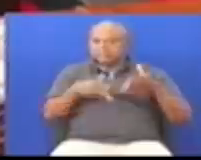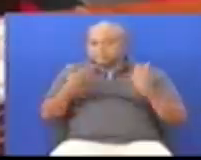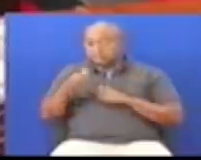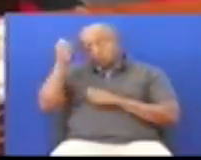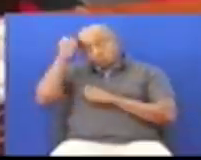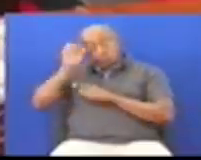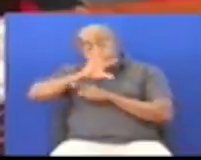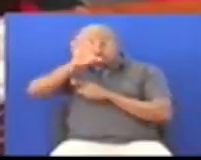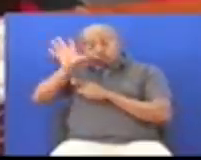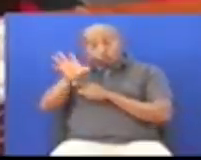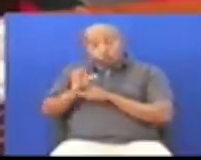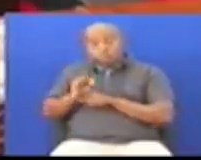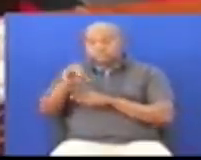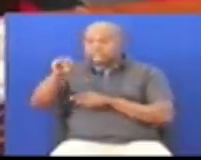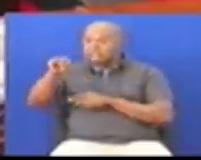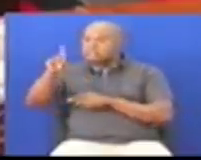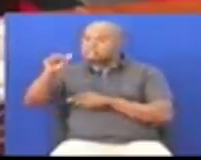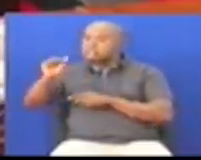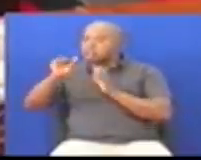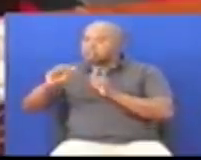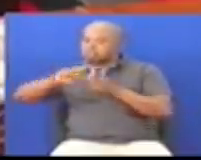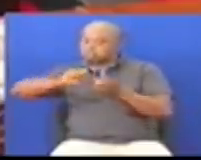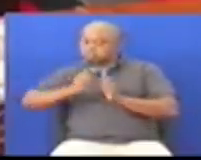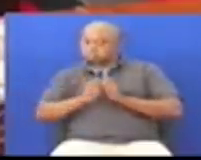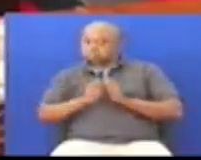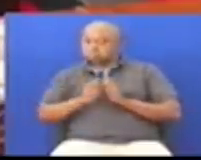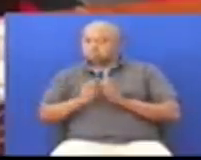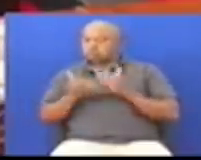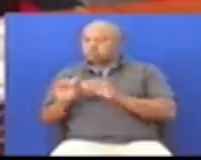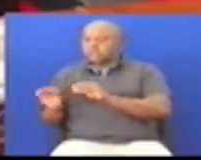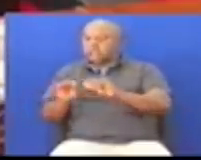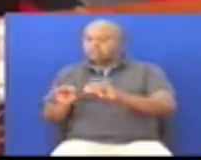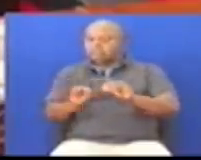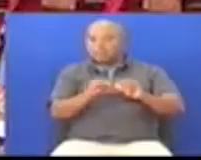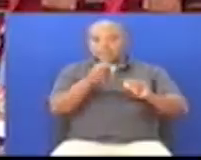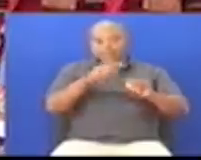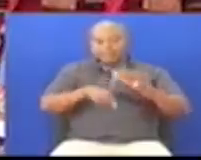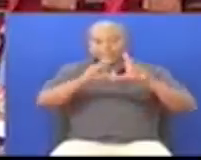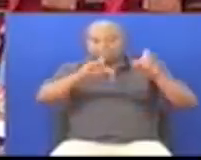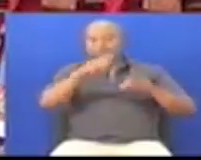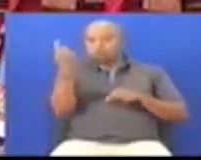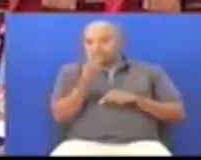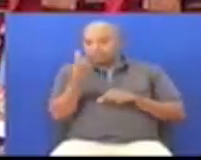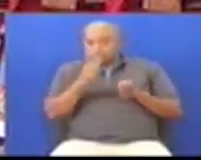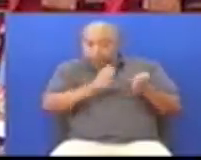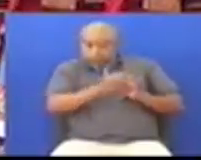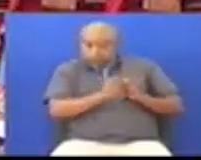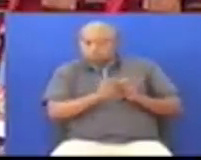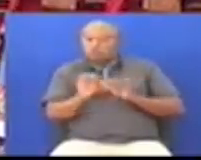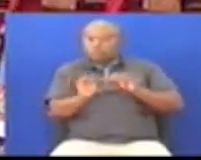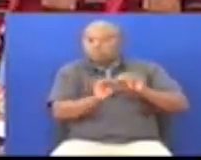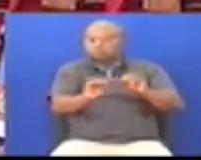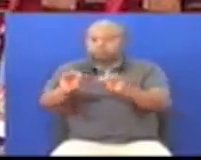NIDA lazima zibadilike kulingana na wewe unavyohama au unavyoishi.